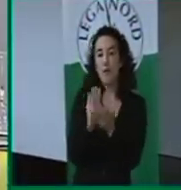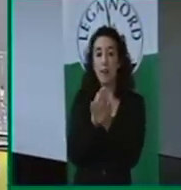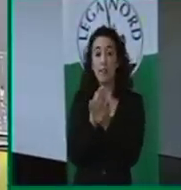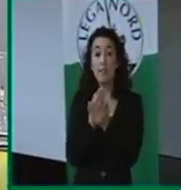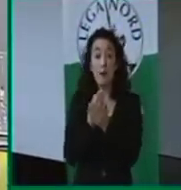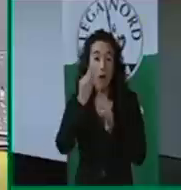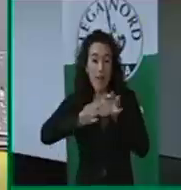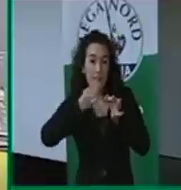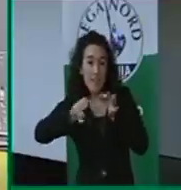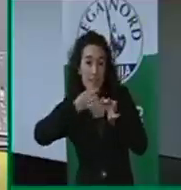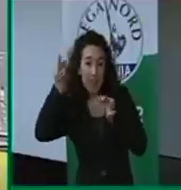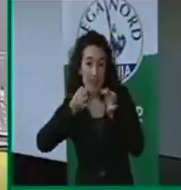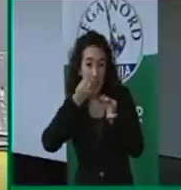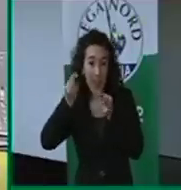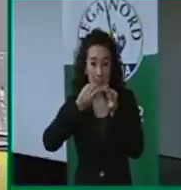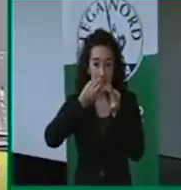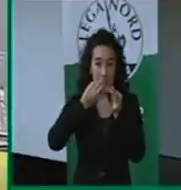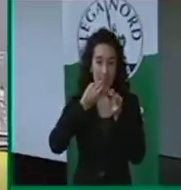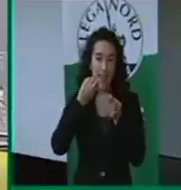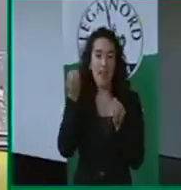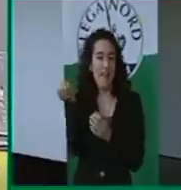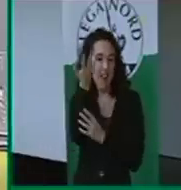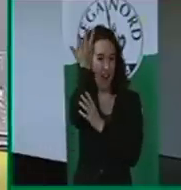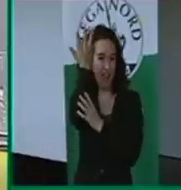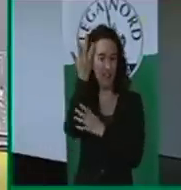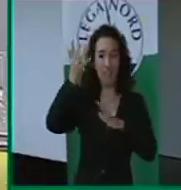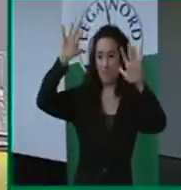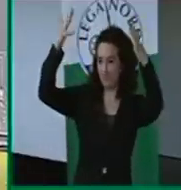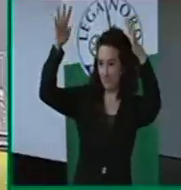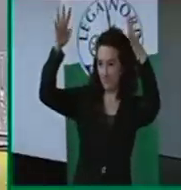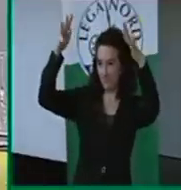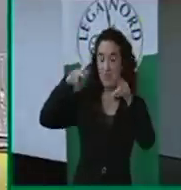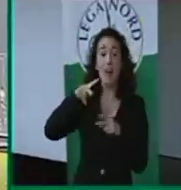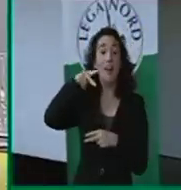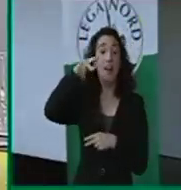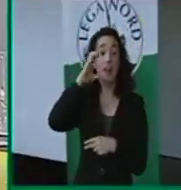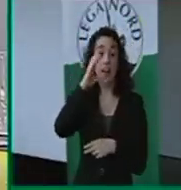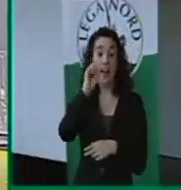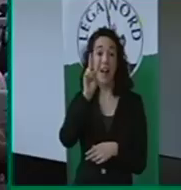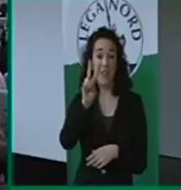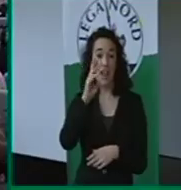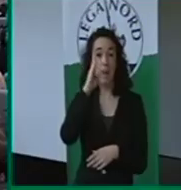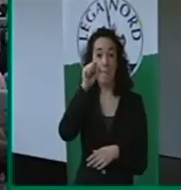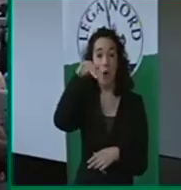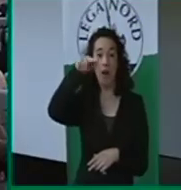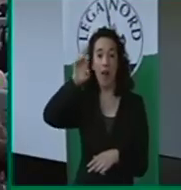no anche la finanza e la creatività un grande applauso al Cavalier Boselli